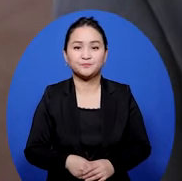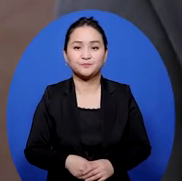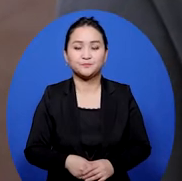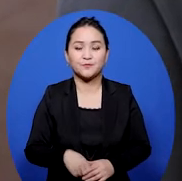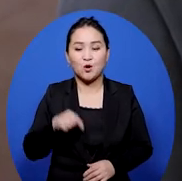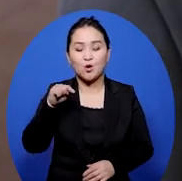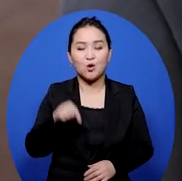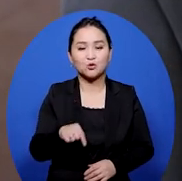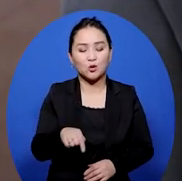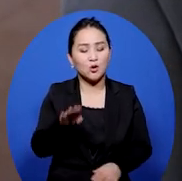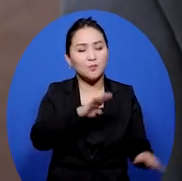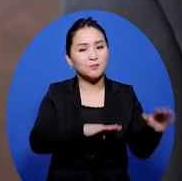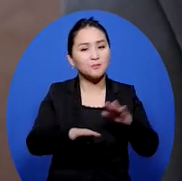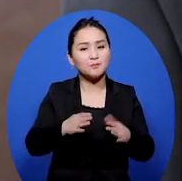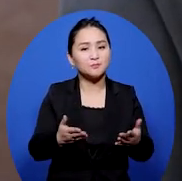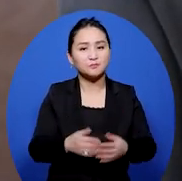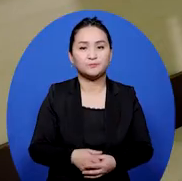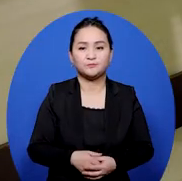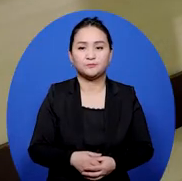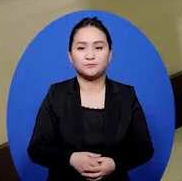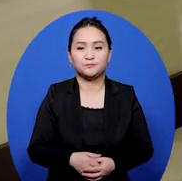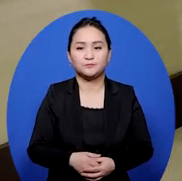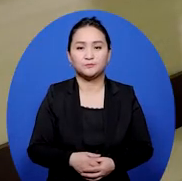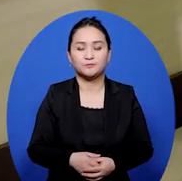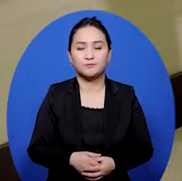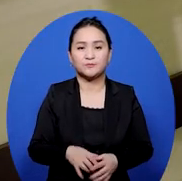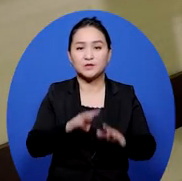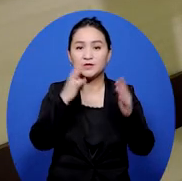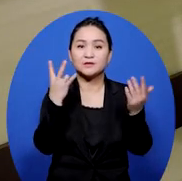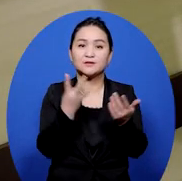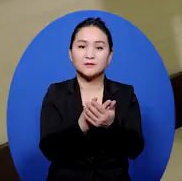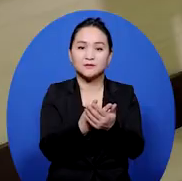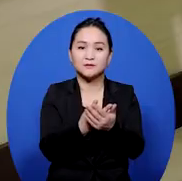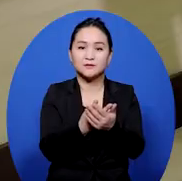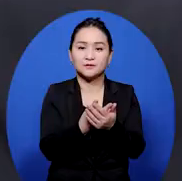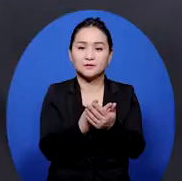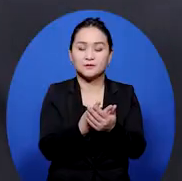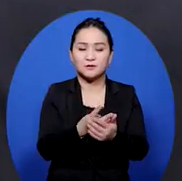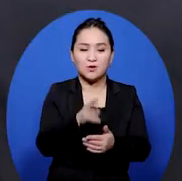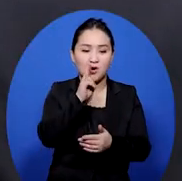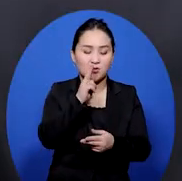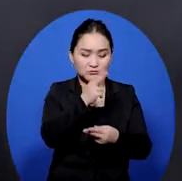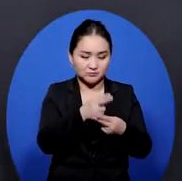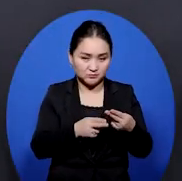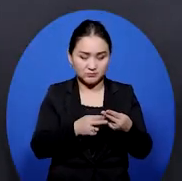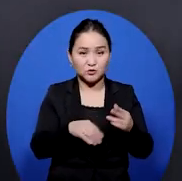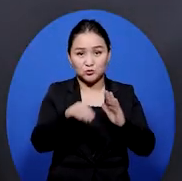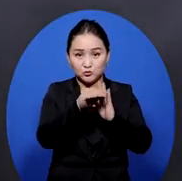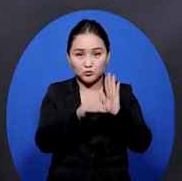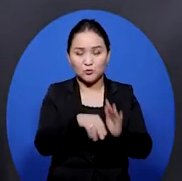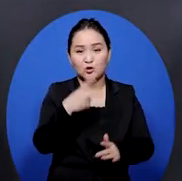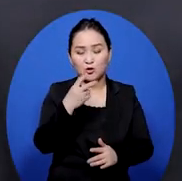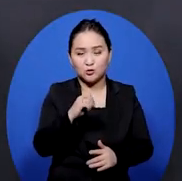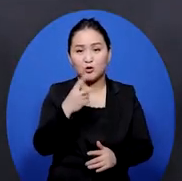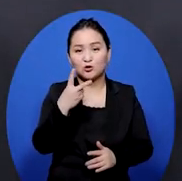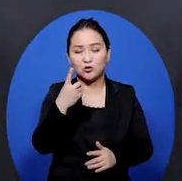За одоо өнөөдрийн байдлаар бол нийтдээ бид нар хүнсний эрхийн бичиг олох журам 2021 оны